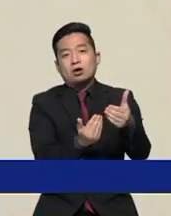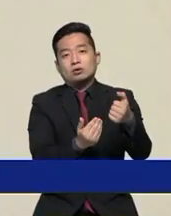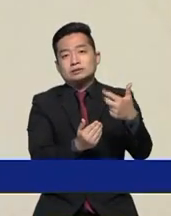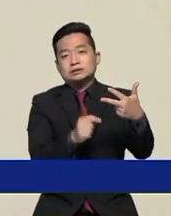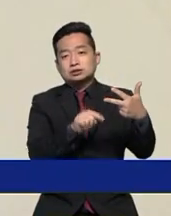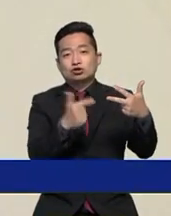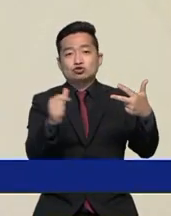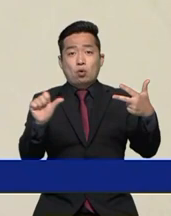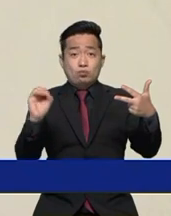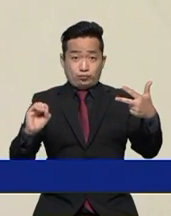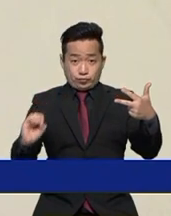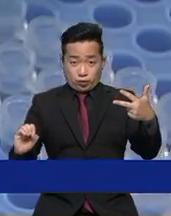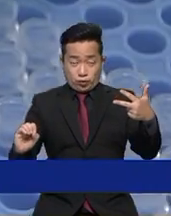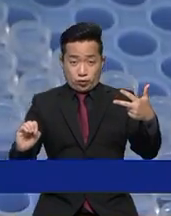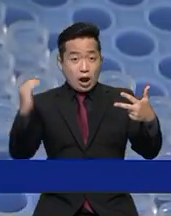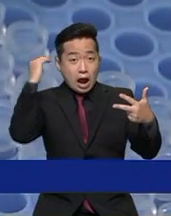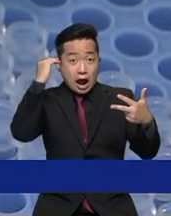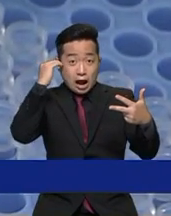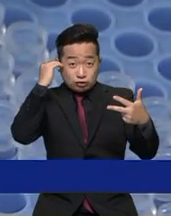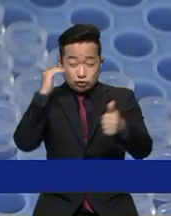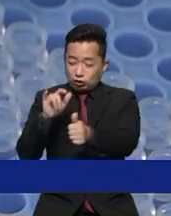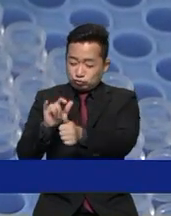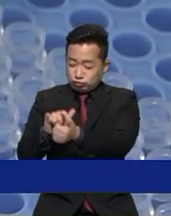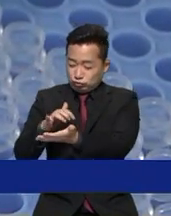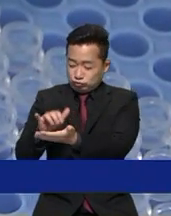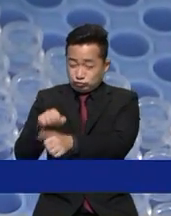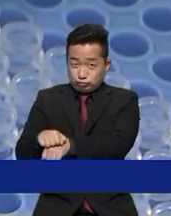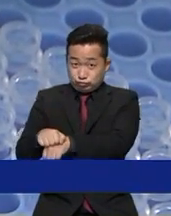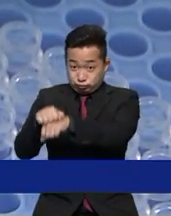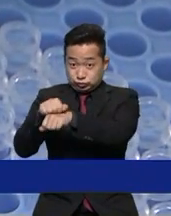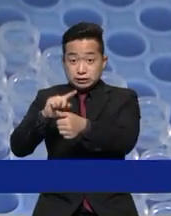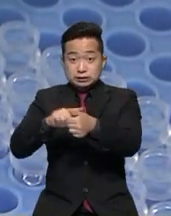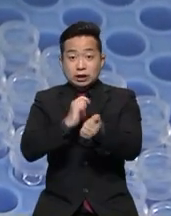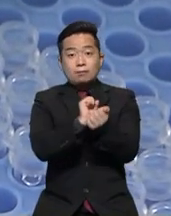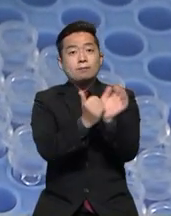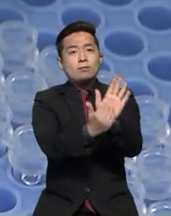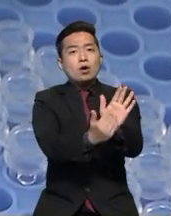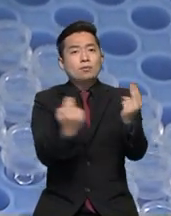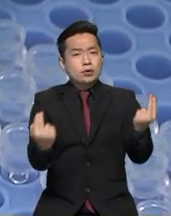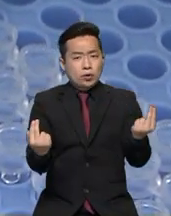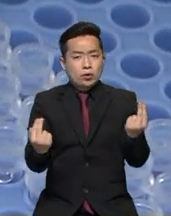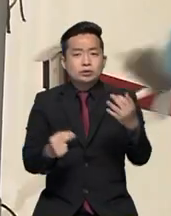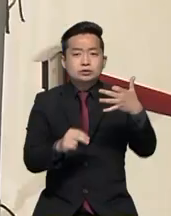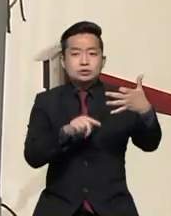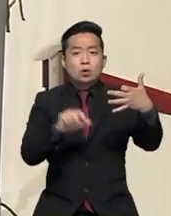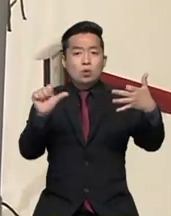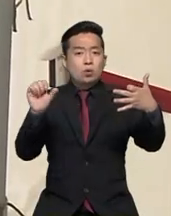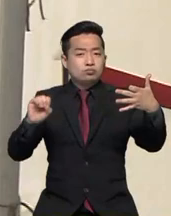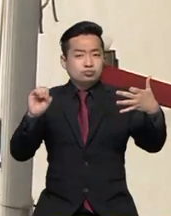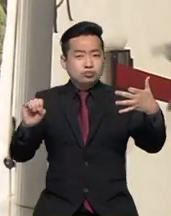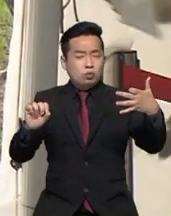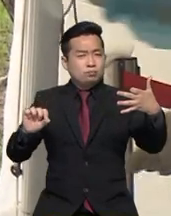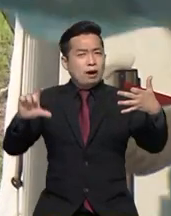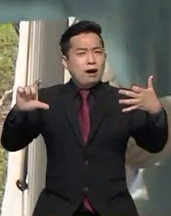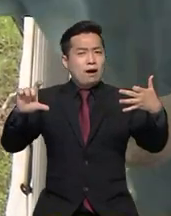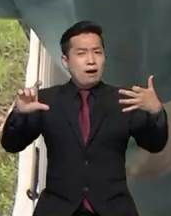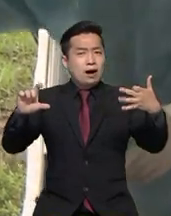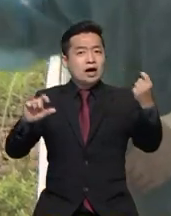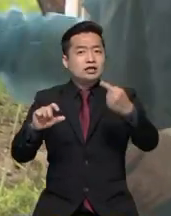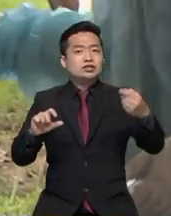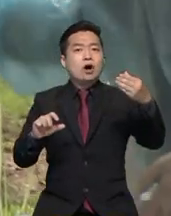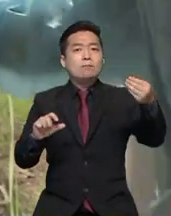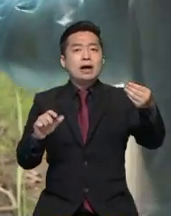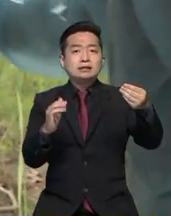57.65%로 나타났습니다. 국내 누적 확진 비율보다 자연 감염 항체 보유율이 19.5%포인트 높았는데 1,000만